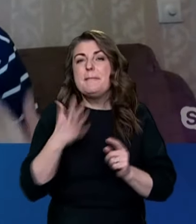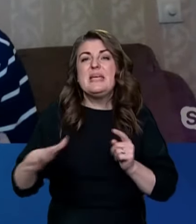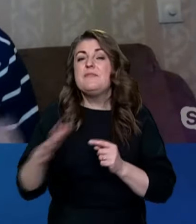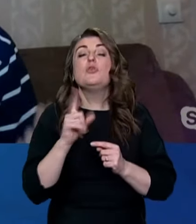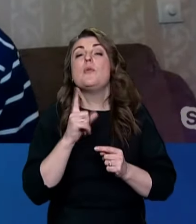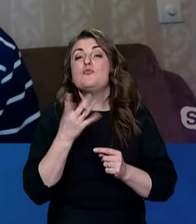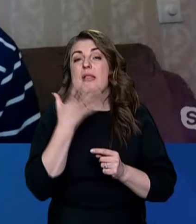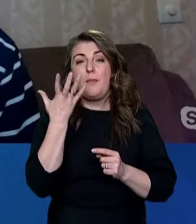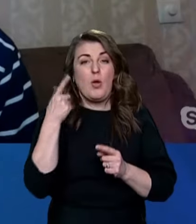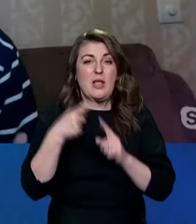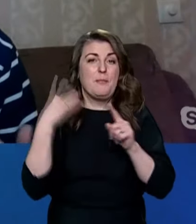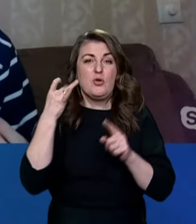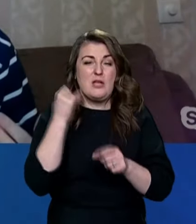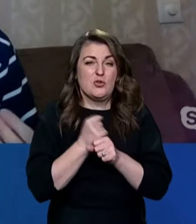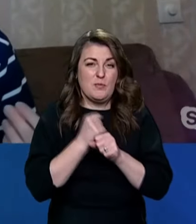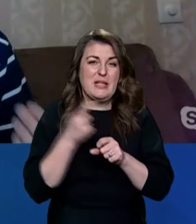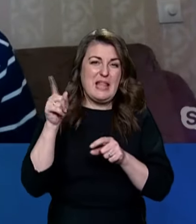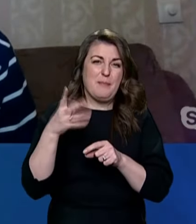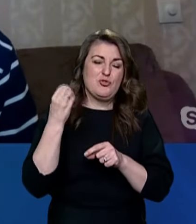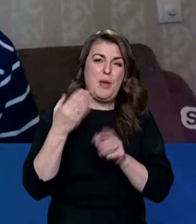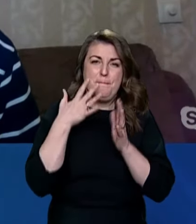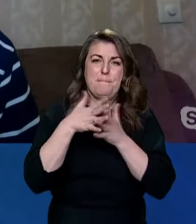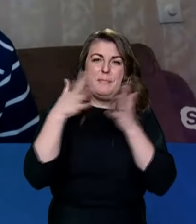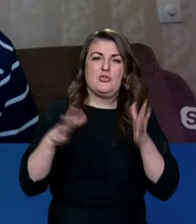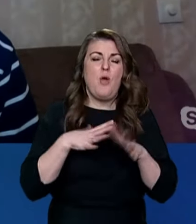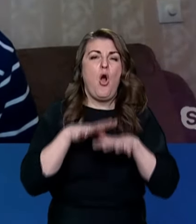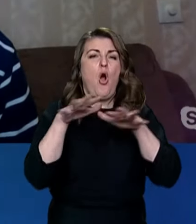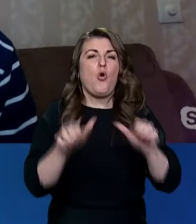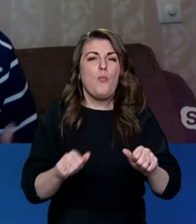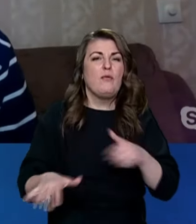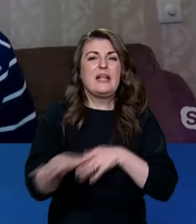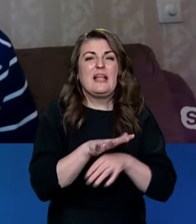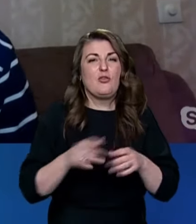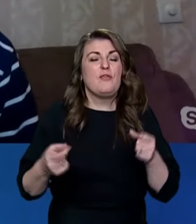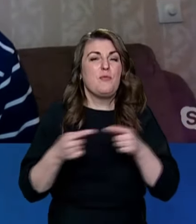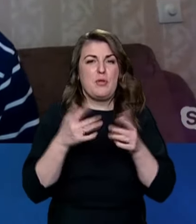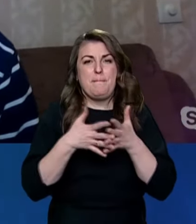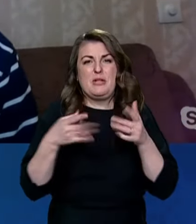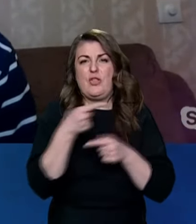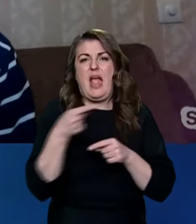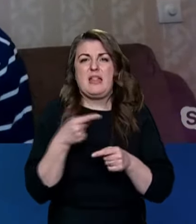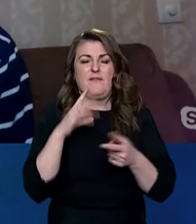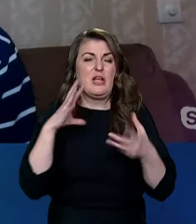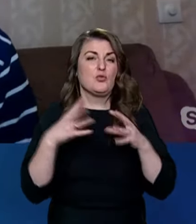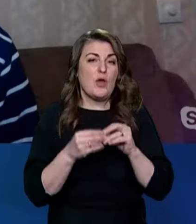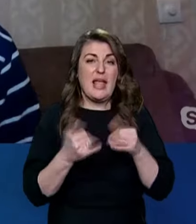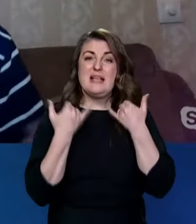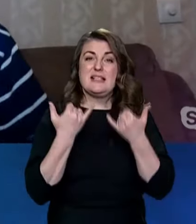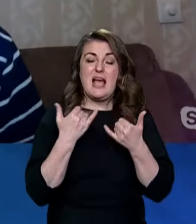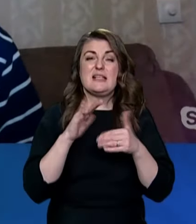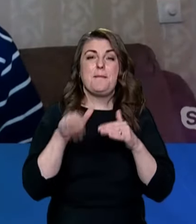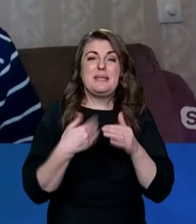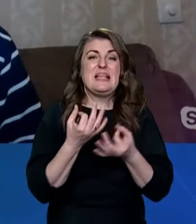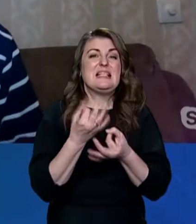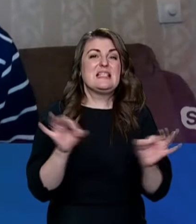що коли вони минулого разу робились, там ще більше було окупованих територій і відповідно більш негативний результат. Зараз,